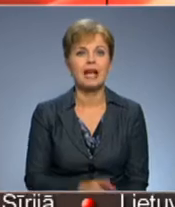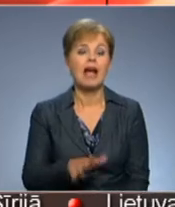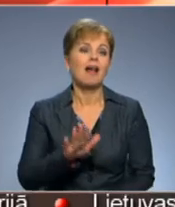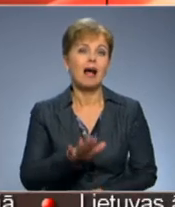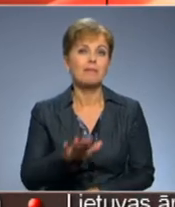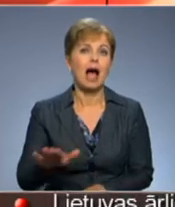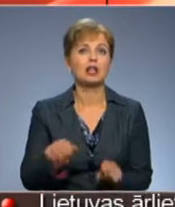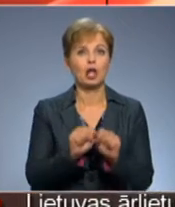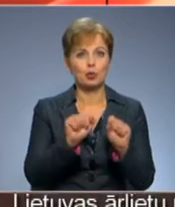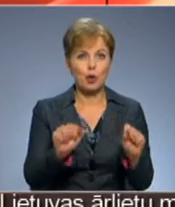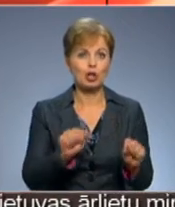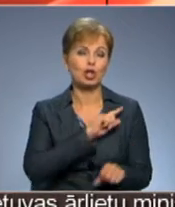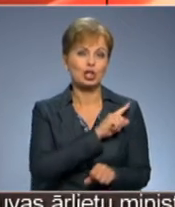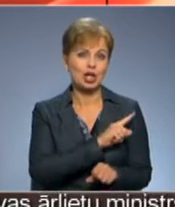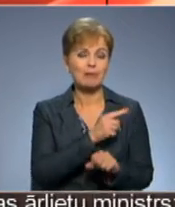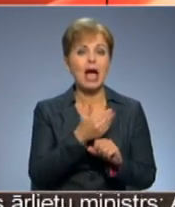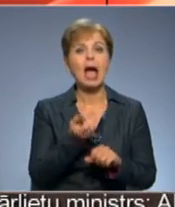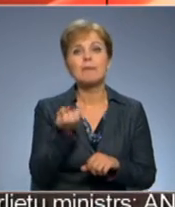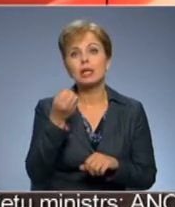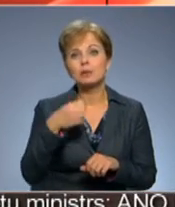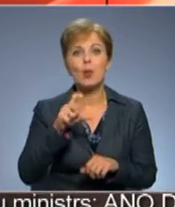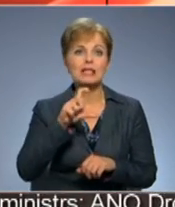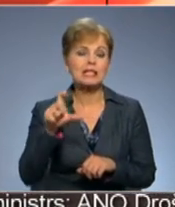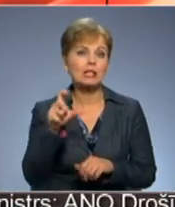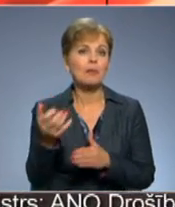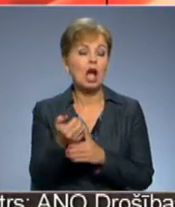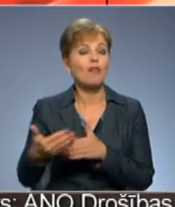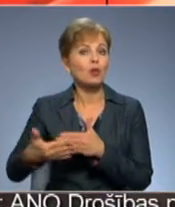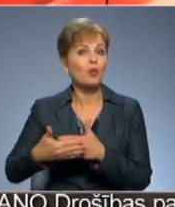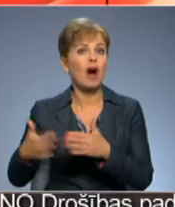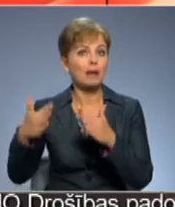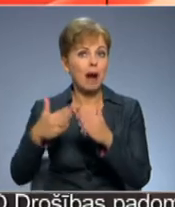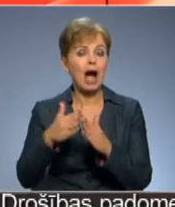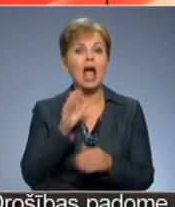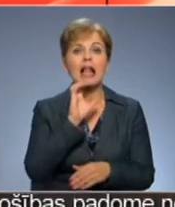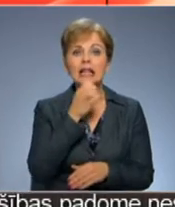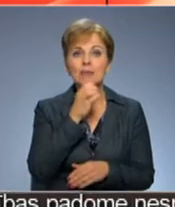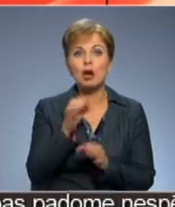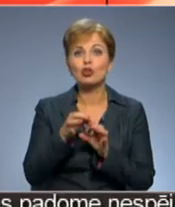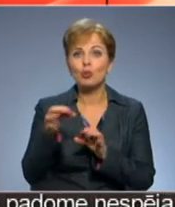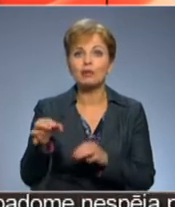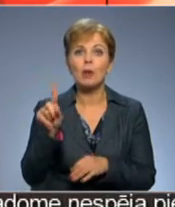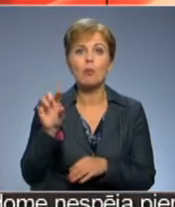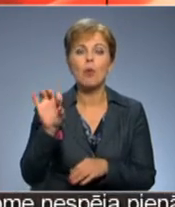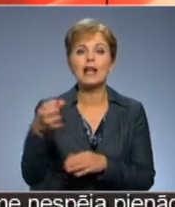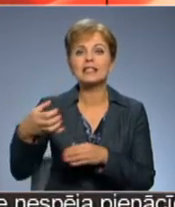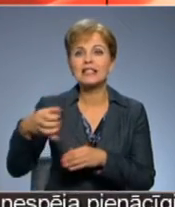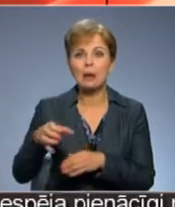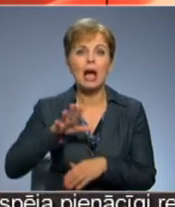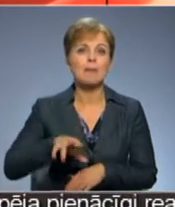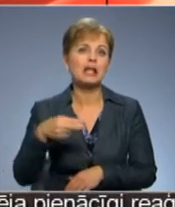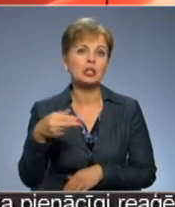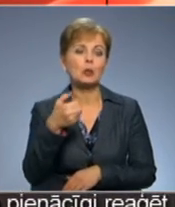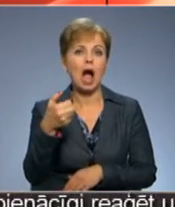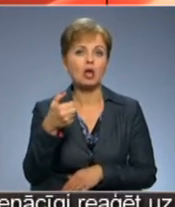Lai bērniem nodrošinātu iespēju pirmskolas izglītību iegūt tuvāk mājām, Limbažnovada Pociemā pēc 20 gadu pārtraukuma